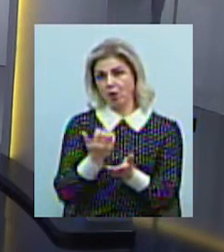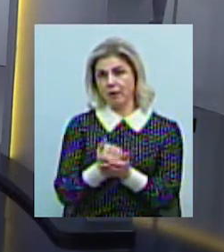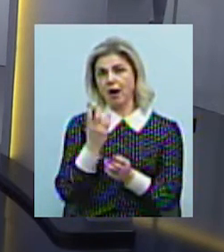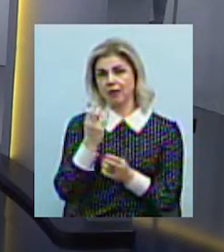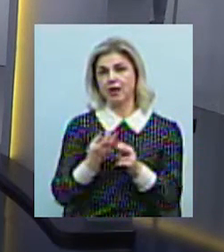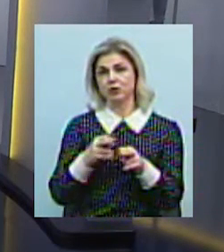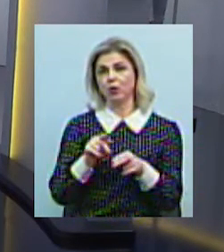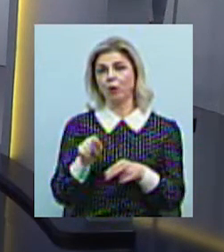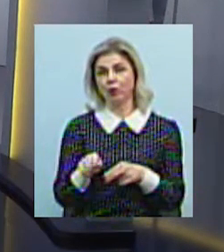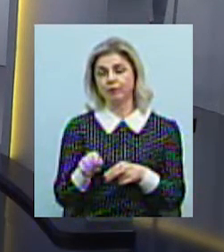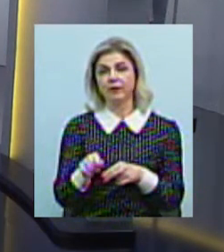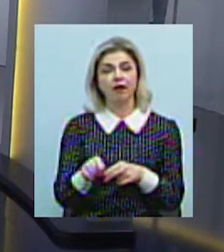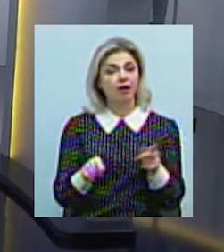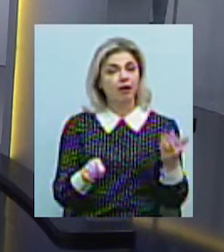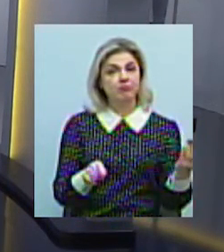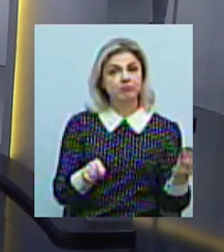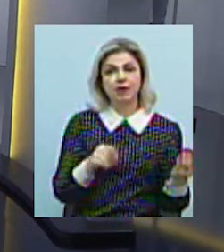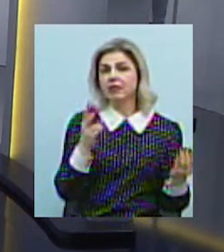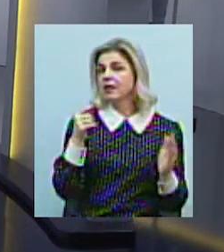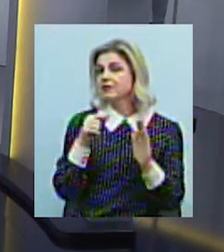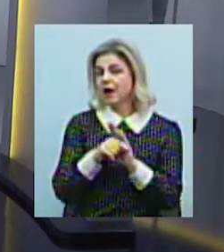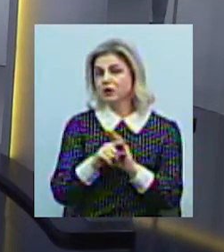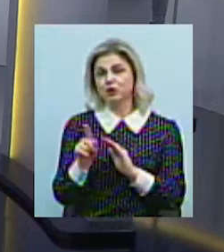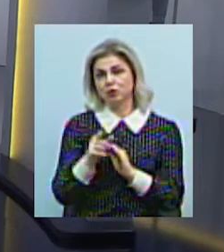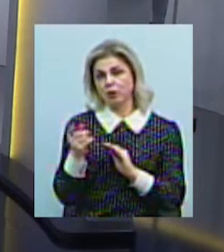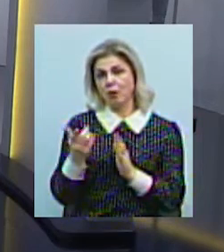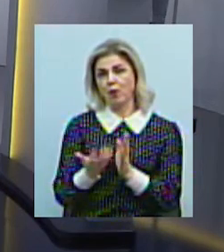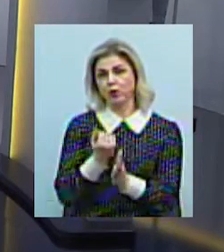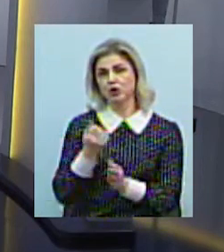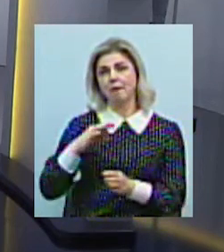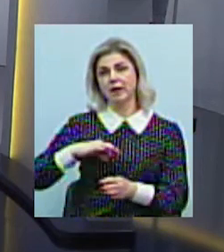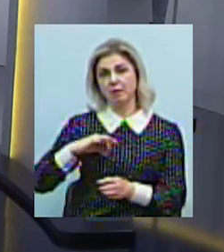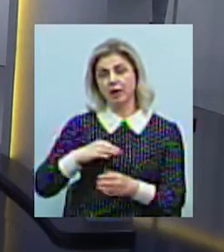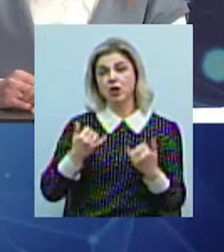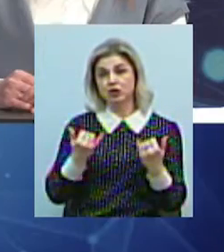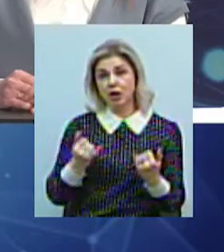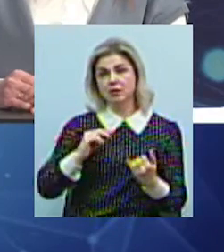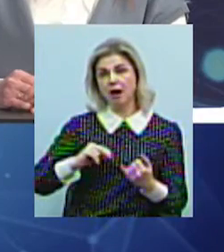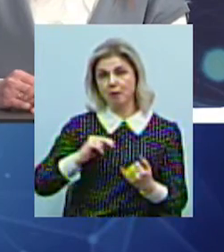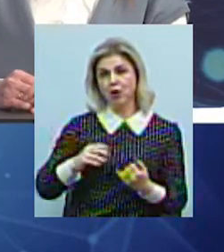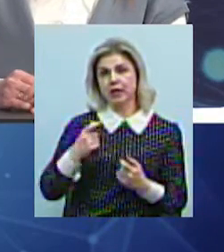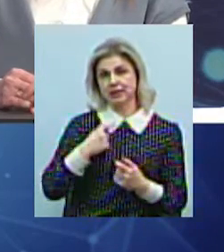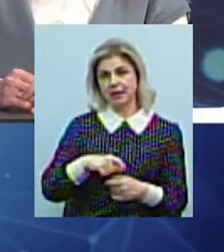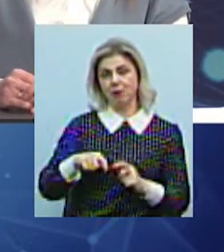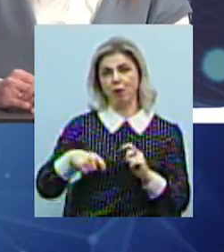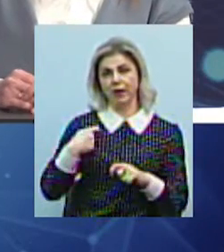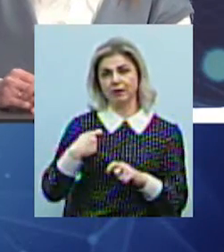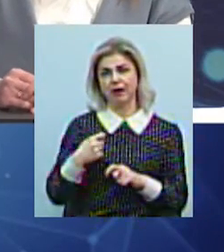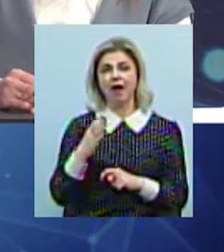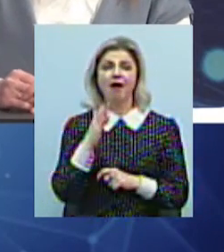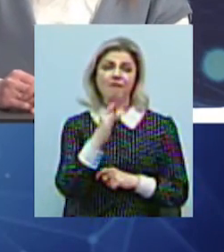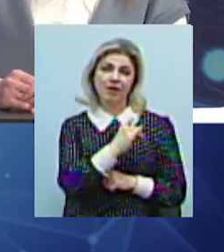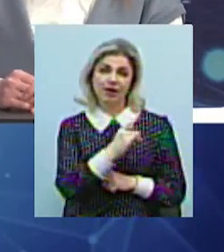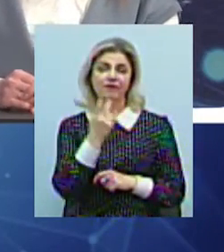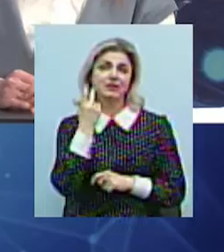Но это не значит, что они получают определенную прибыль. Сейчас они работают себе в убыток. Ну, ви так завжди кажете.